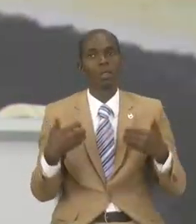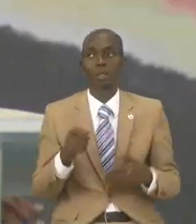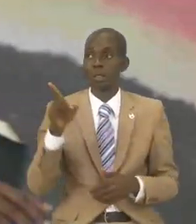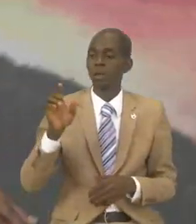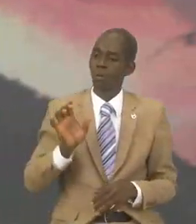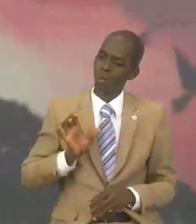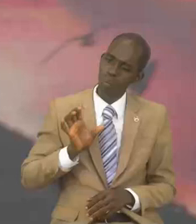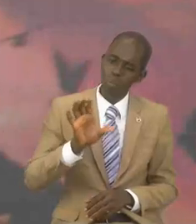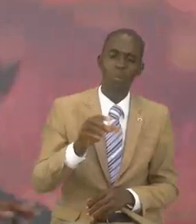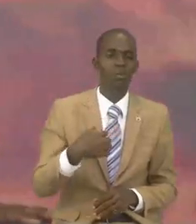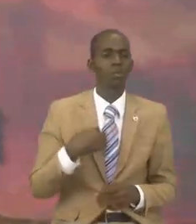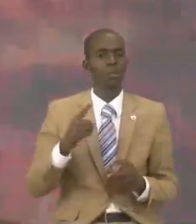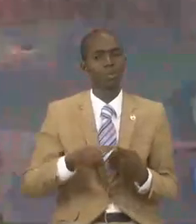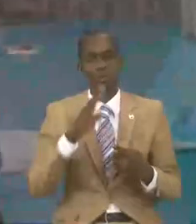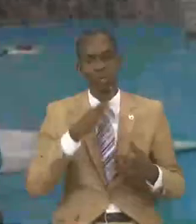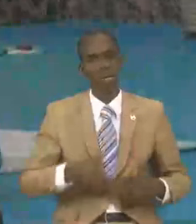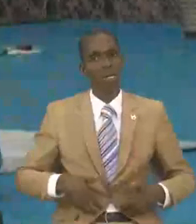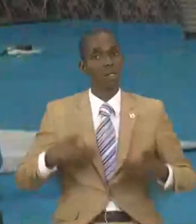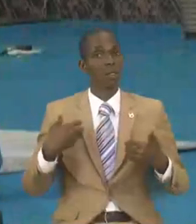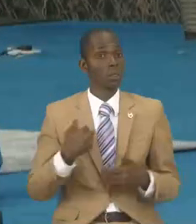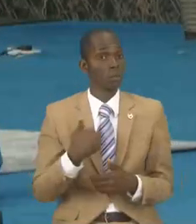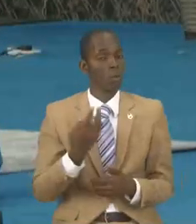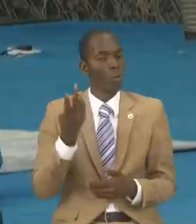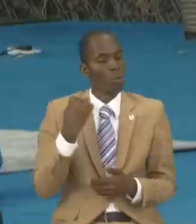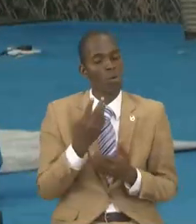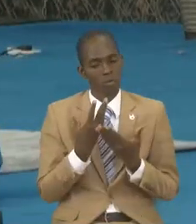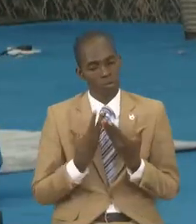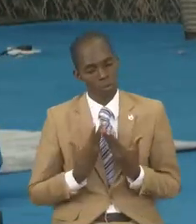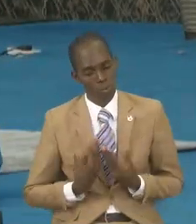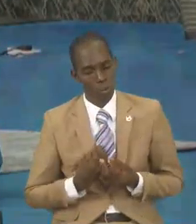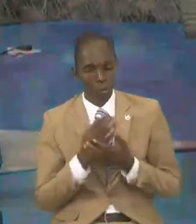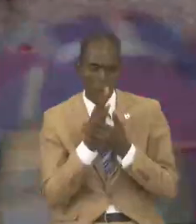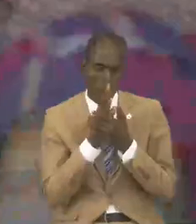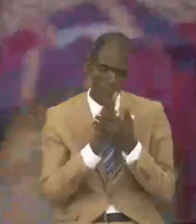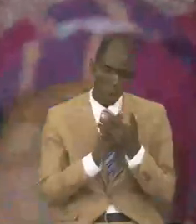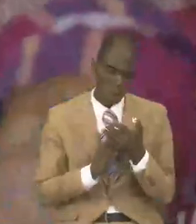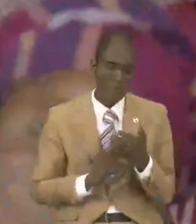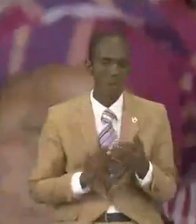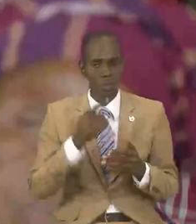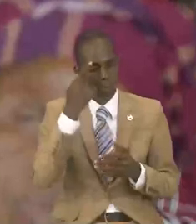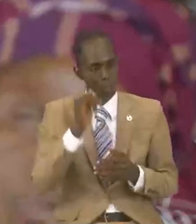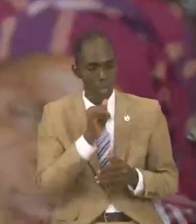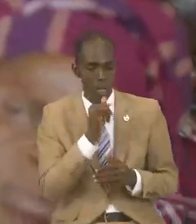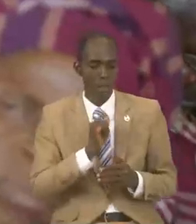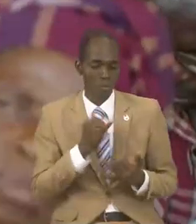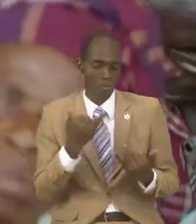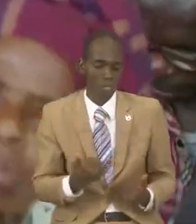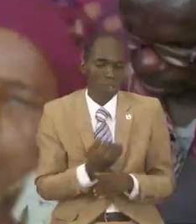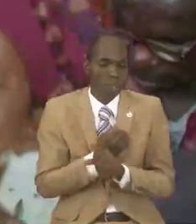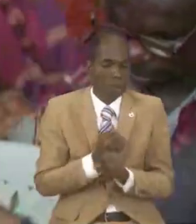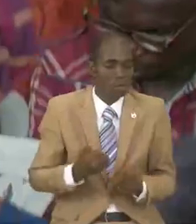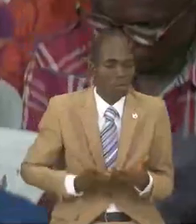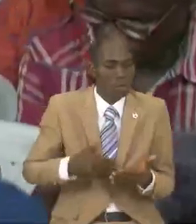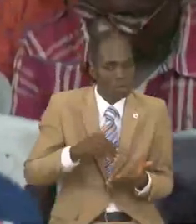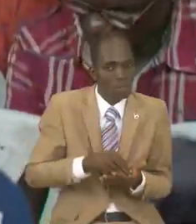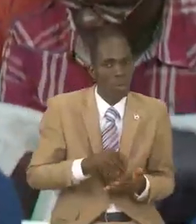m'ont poussé à la colère. Oh, je marchais doucement, parce que maintenant, je suis né de nouveau. Et